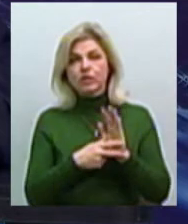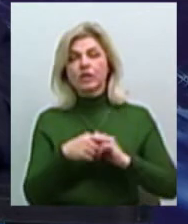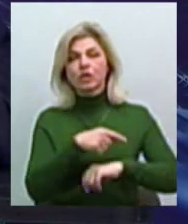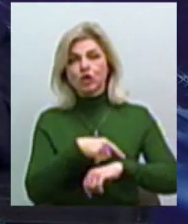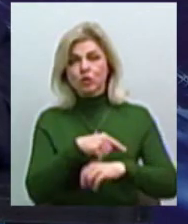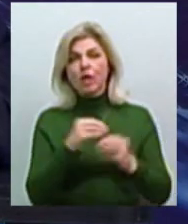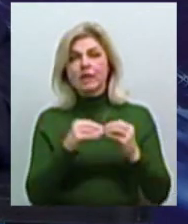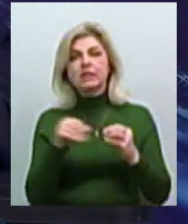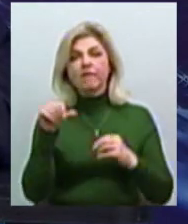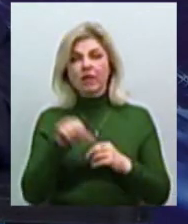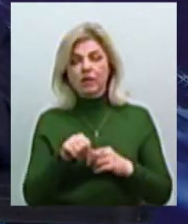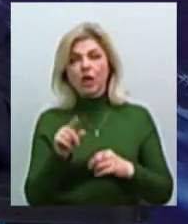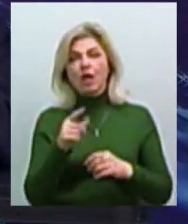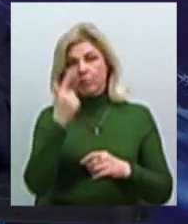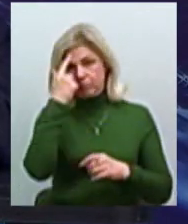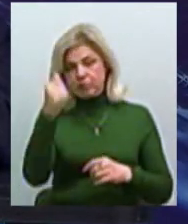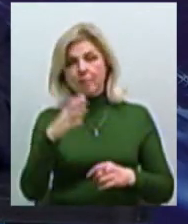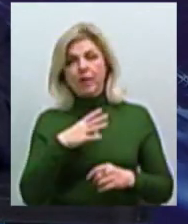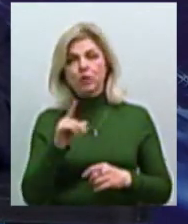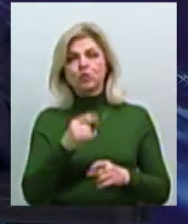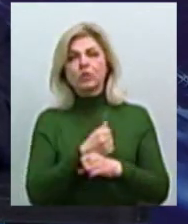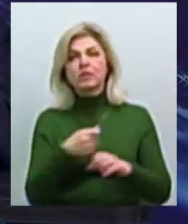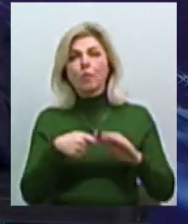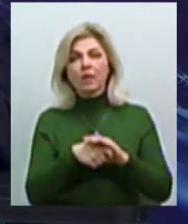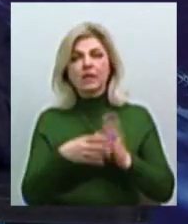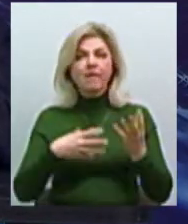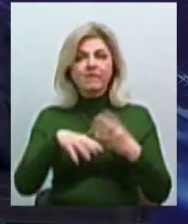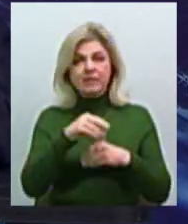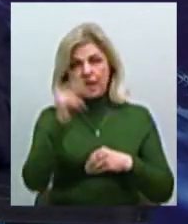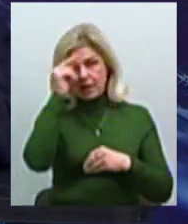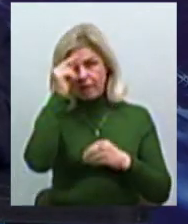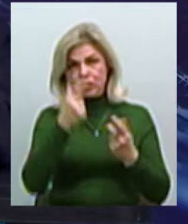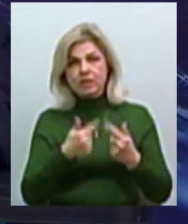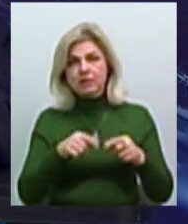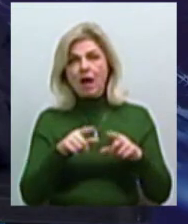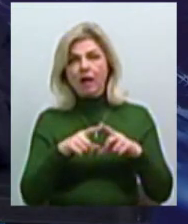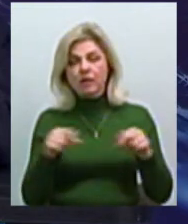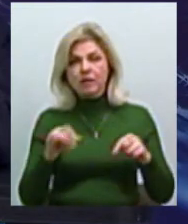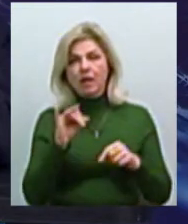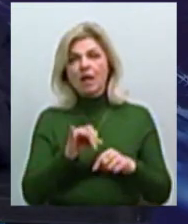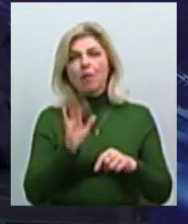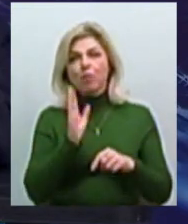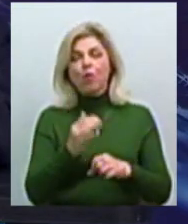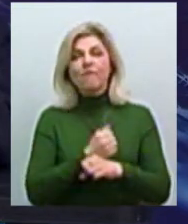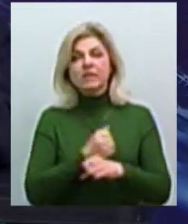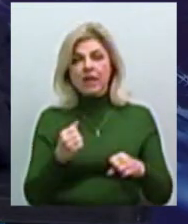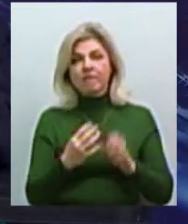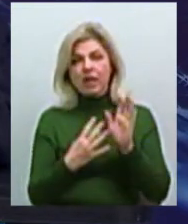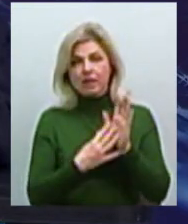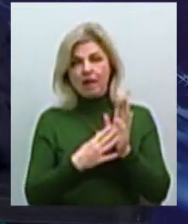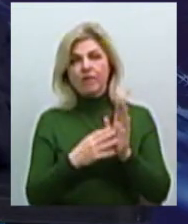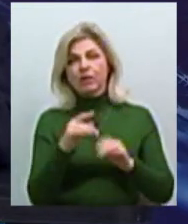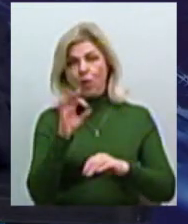8:10 прозвучало про те, що заміновані всі навчальні заклади і назначено взрив на 9 годин. Тому було